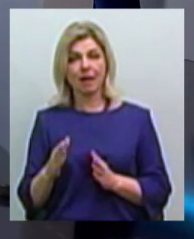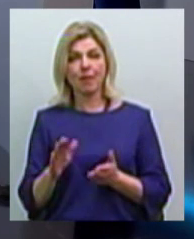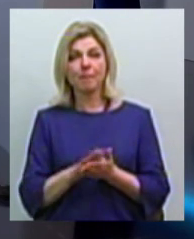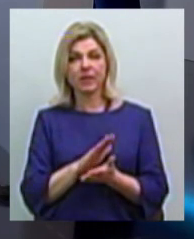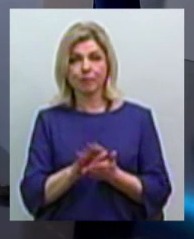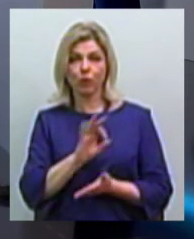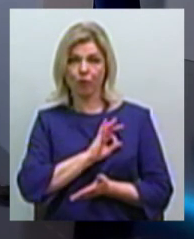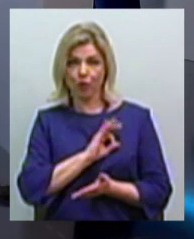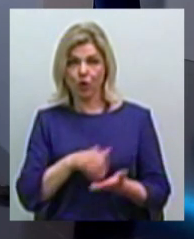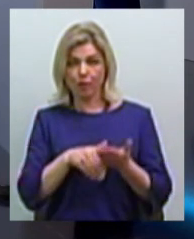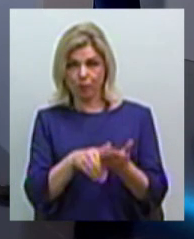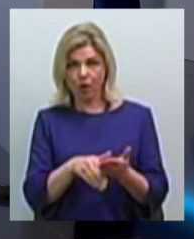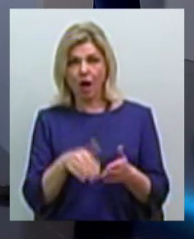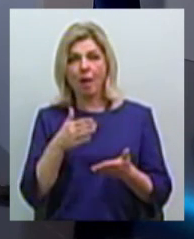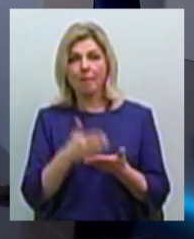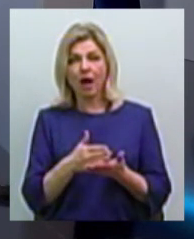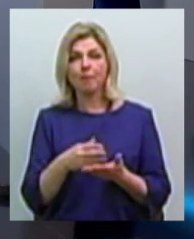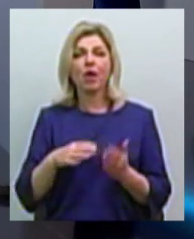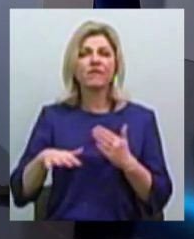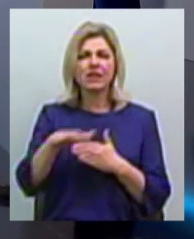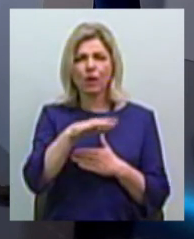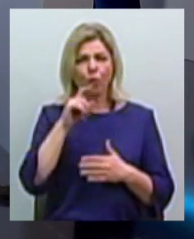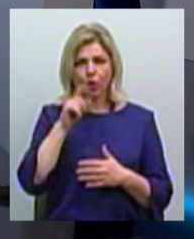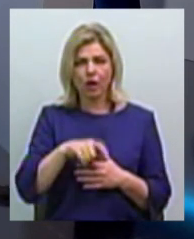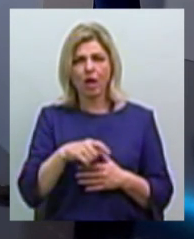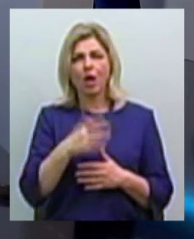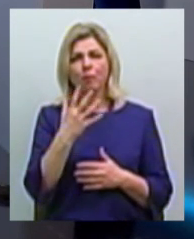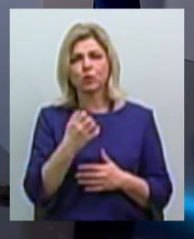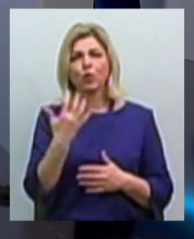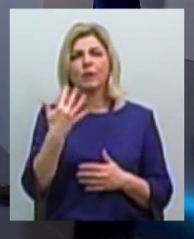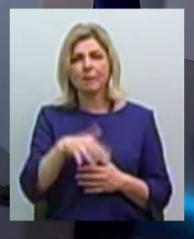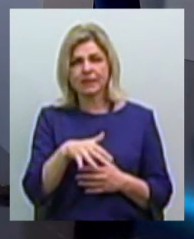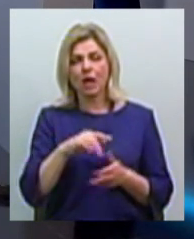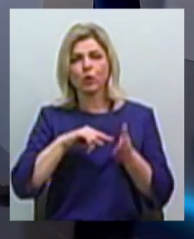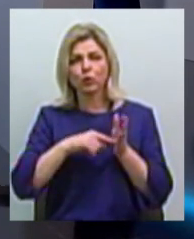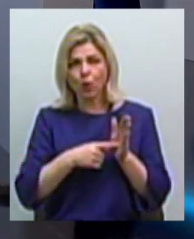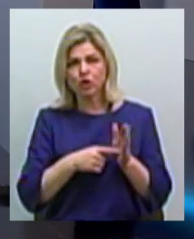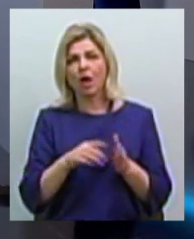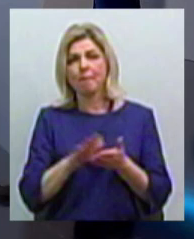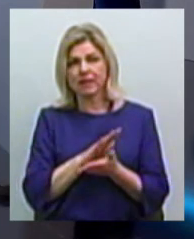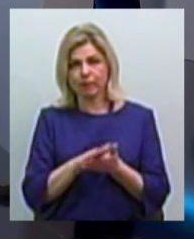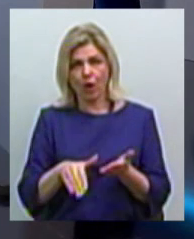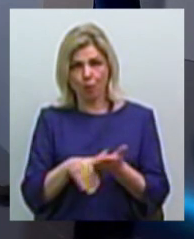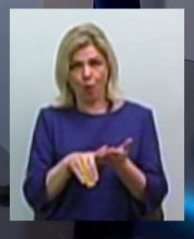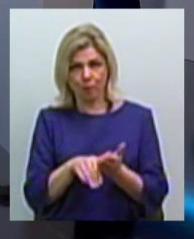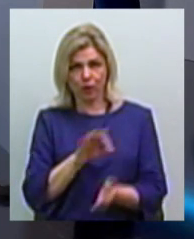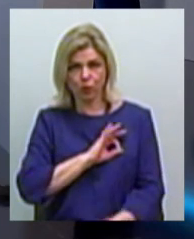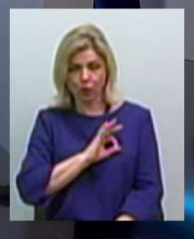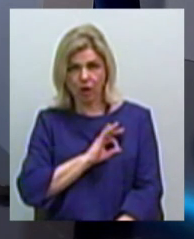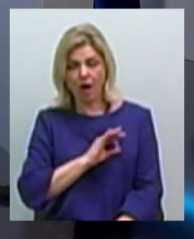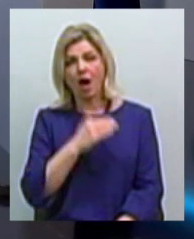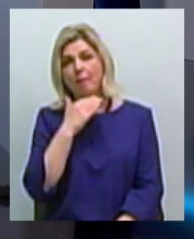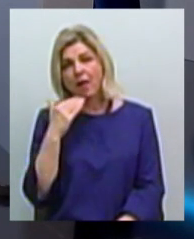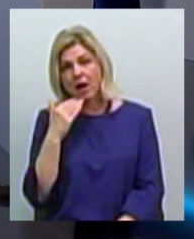маємо по всій території України понад 550 точок доступу до безоплатної правової допомоги. Але багато це чи мало,